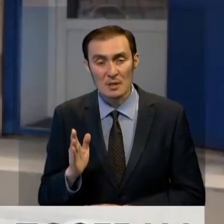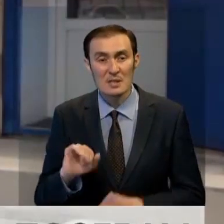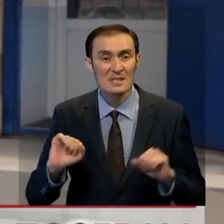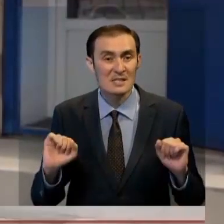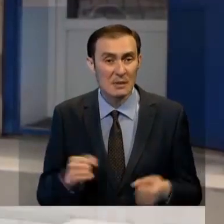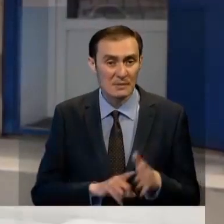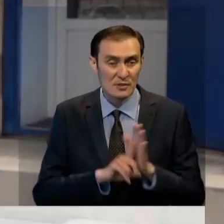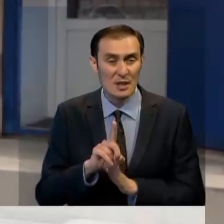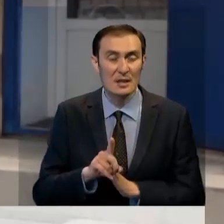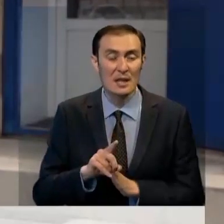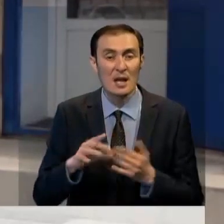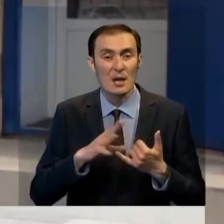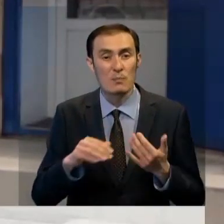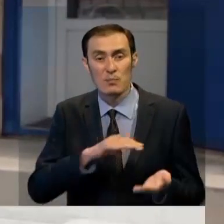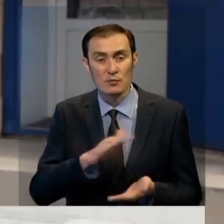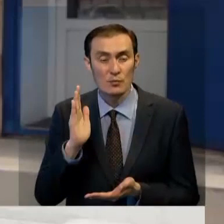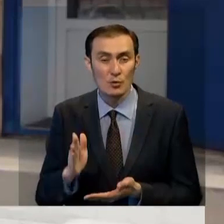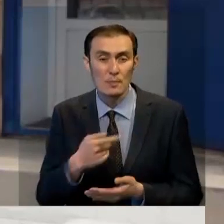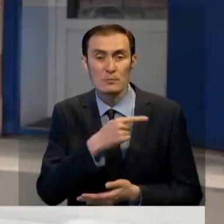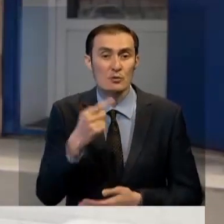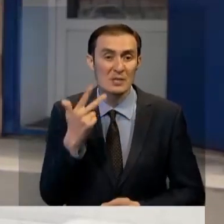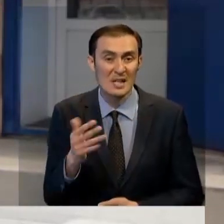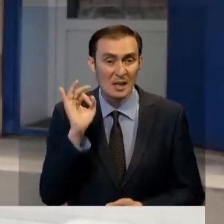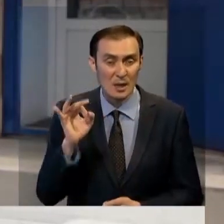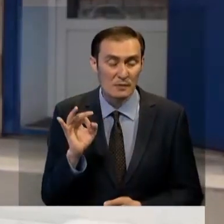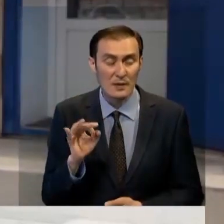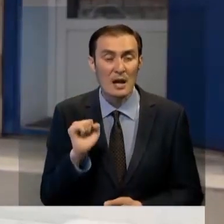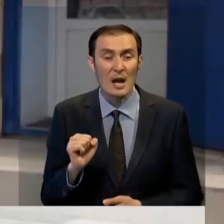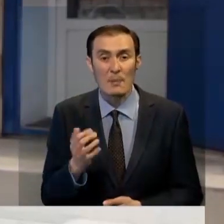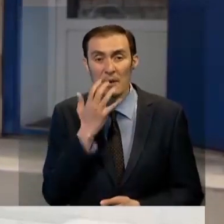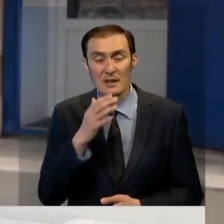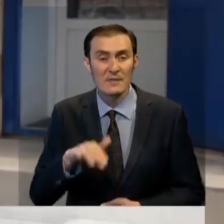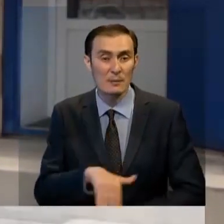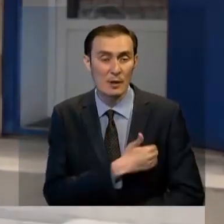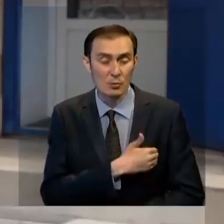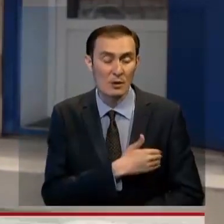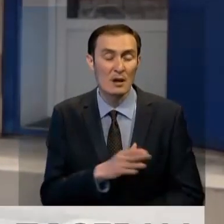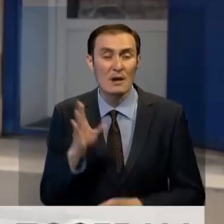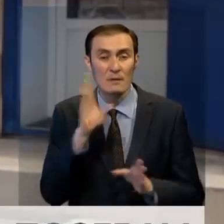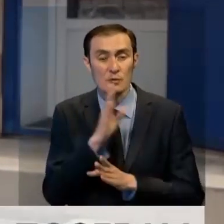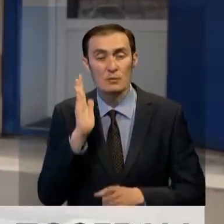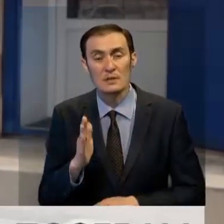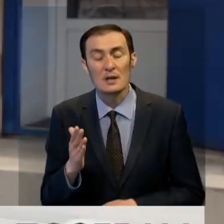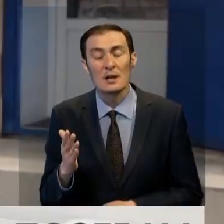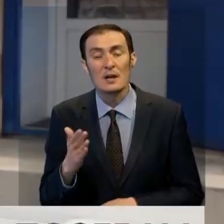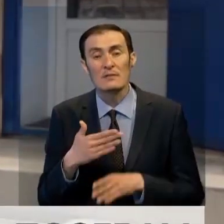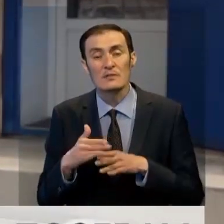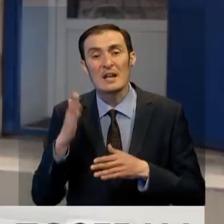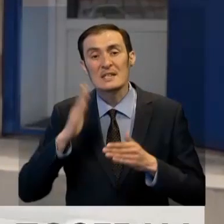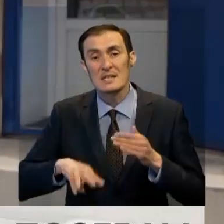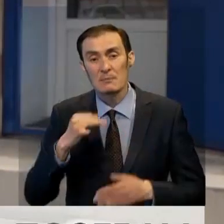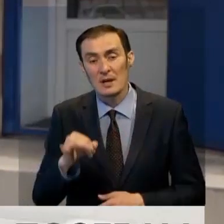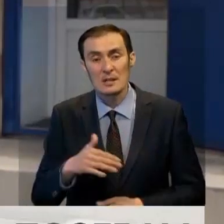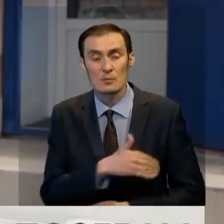заморозки на поверхности почвы ночью до минус 3 градусов, а существенный прогрев температуры воздуха ожидается в третьей декаде, когда столбики